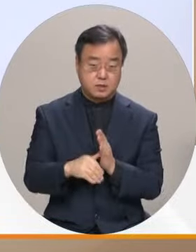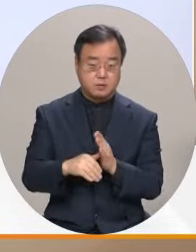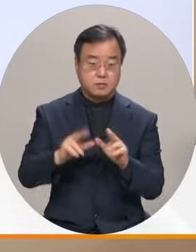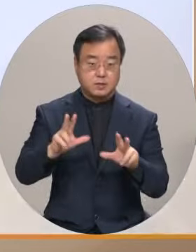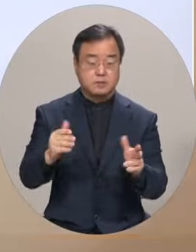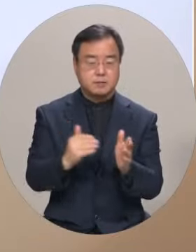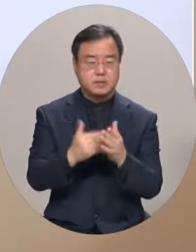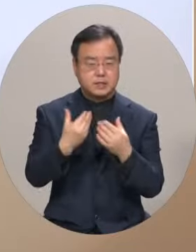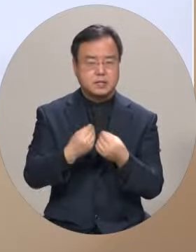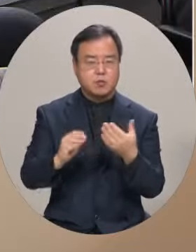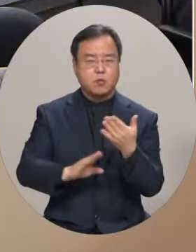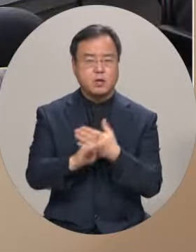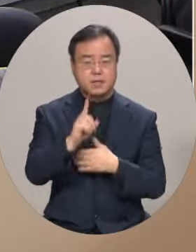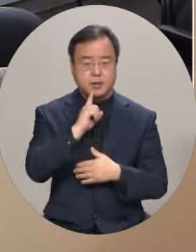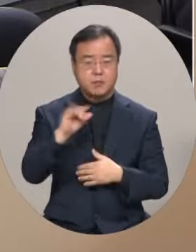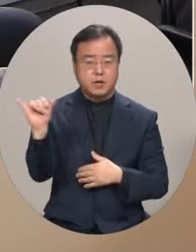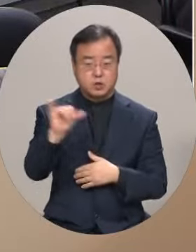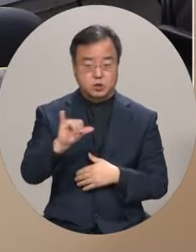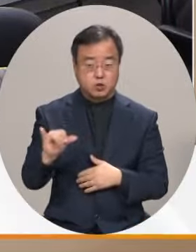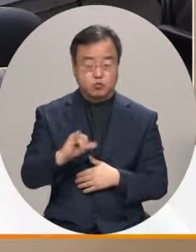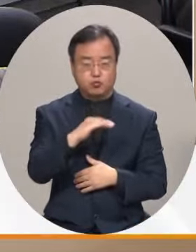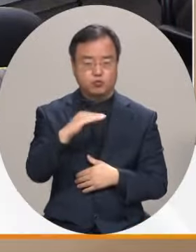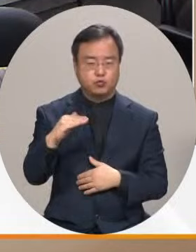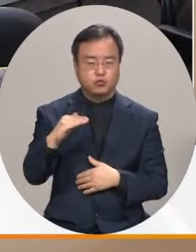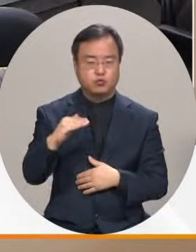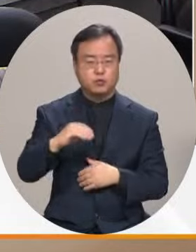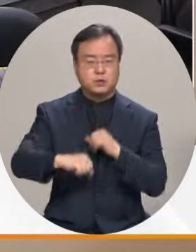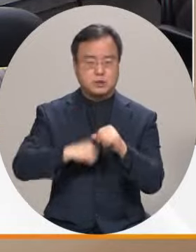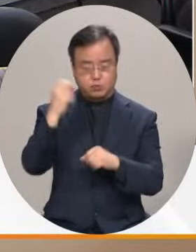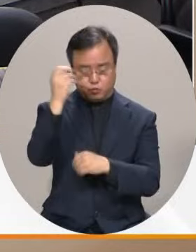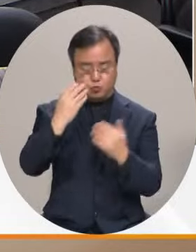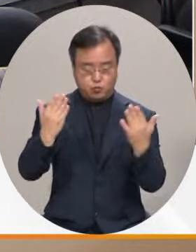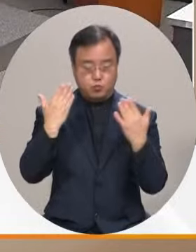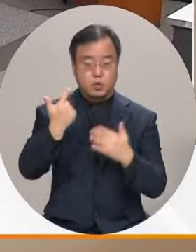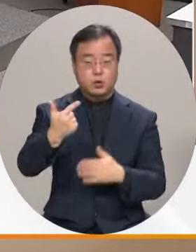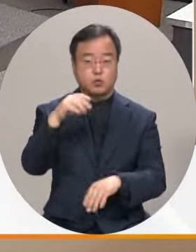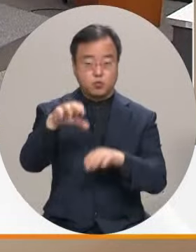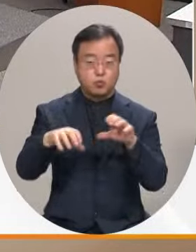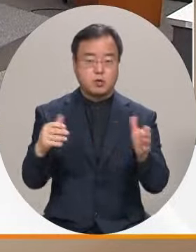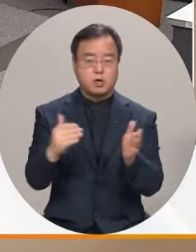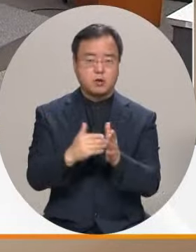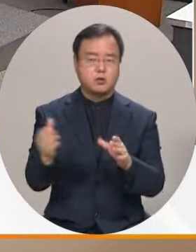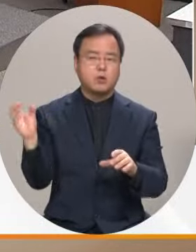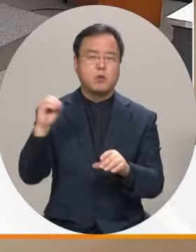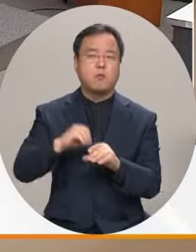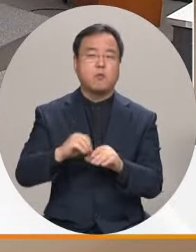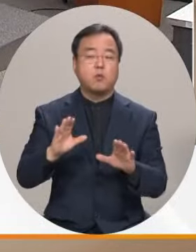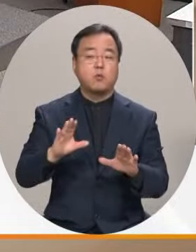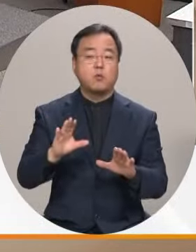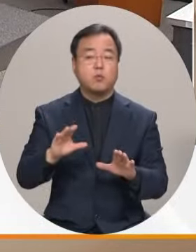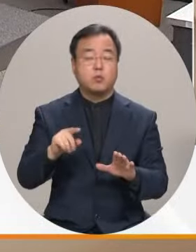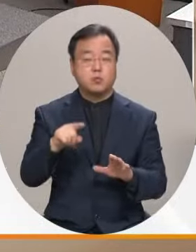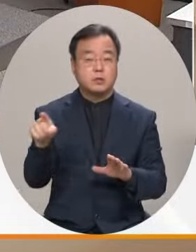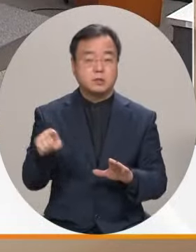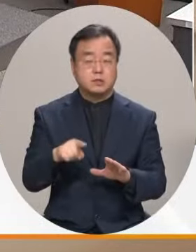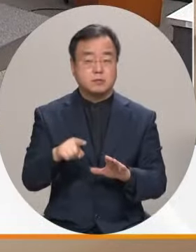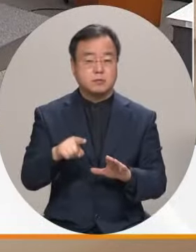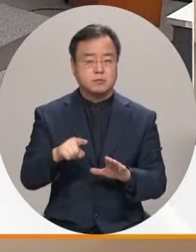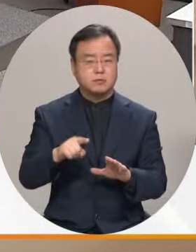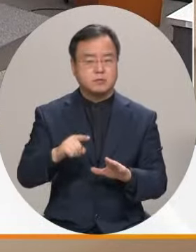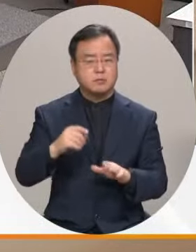예외였던 전국단위 자사고 여섯 곳까지 이번에 모두 포함이 됐는데요 문제는이 아이 전형은